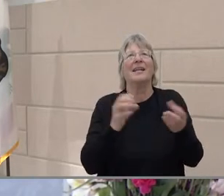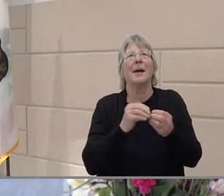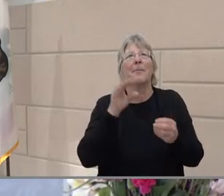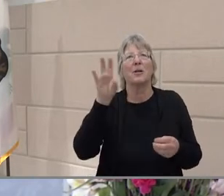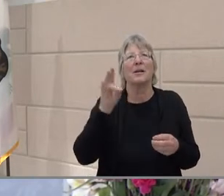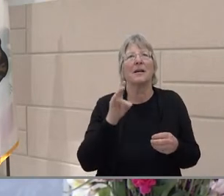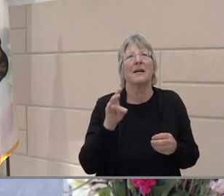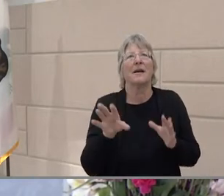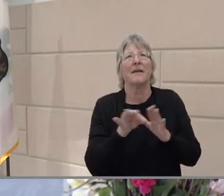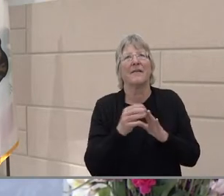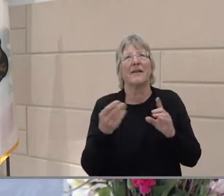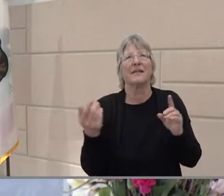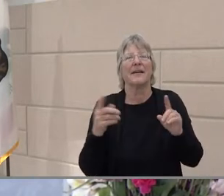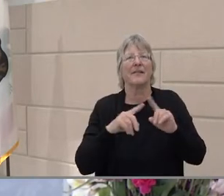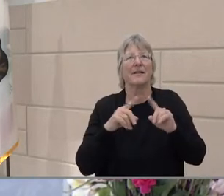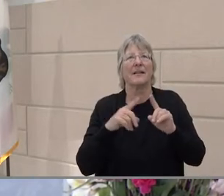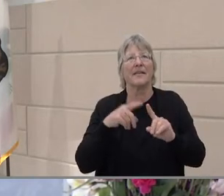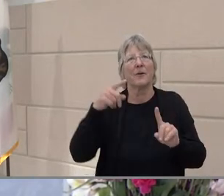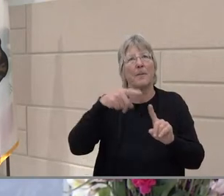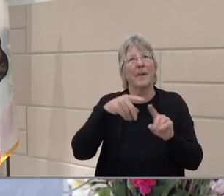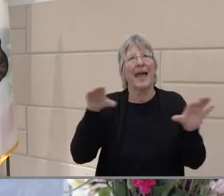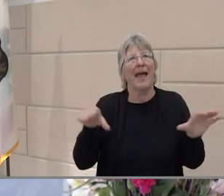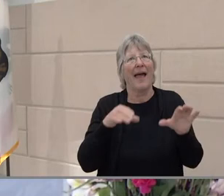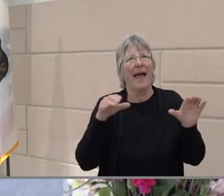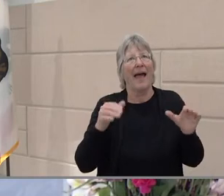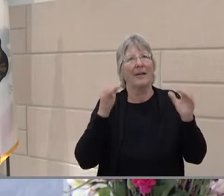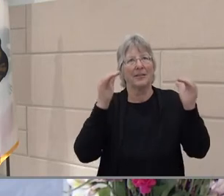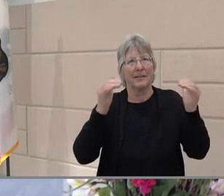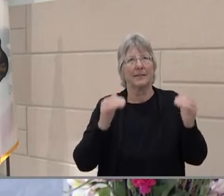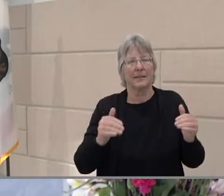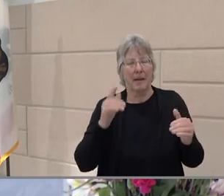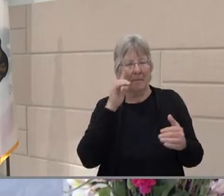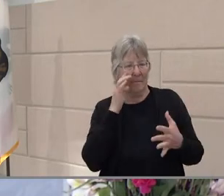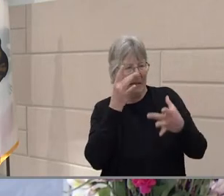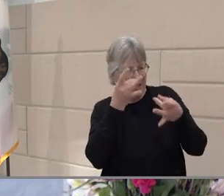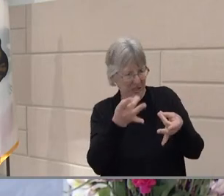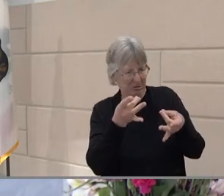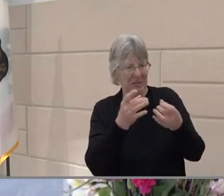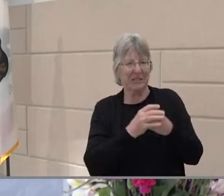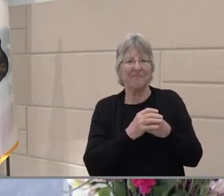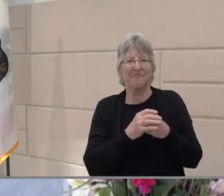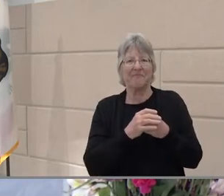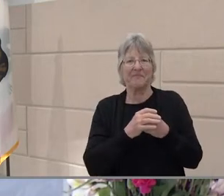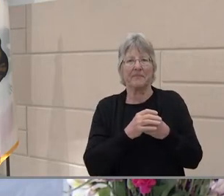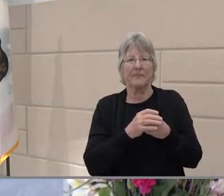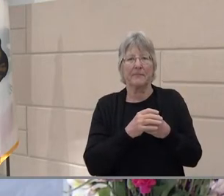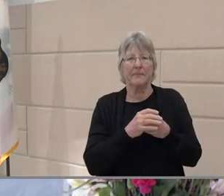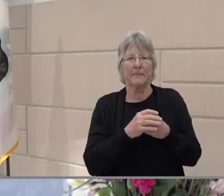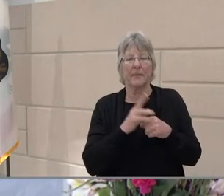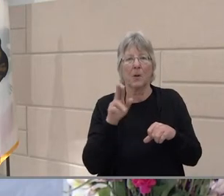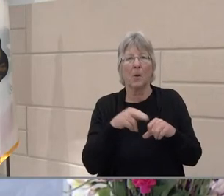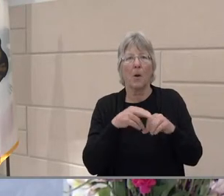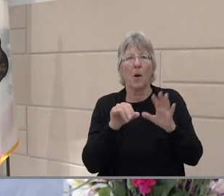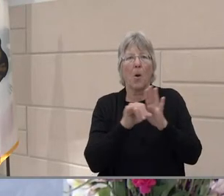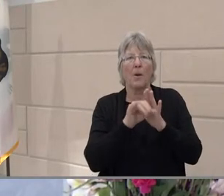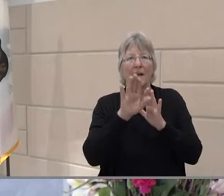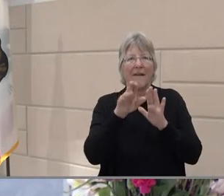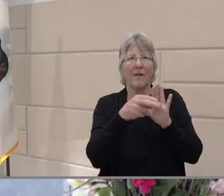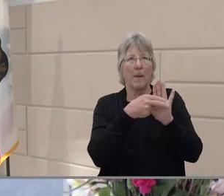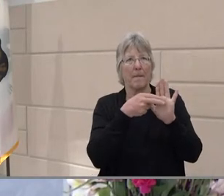លោកជួចចិត្តអនុសាសន៍លេខ7ពីព្រោះអីវាបង្ហាញកិច្ចការដែលគួរឲ្យចាប់អារម្មណ៍